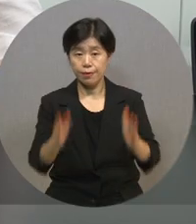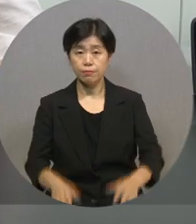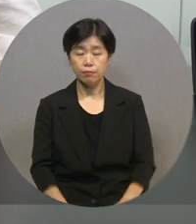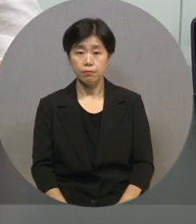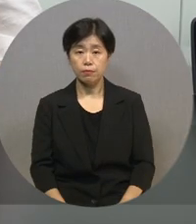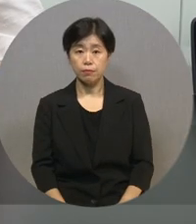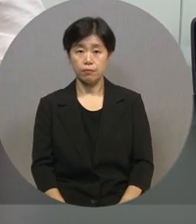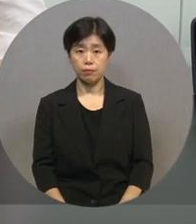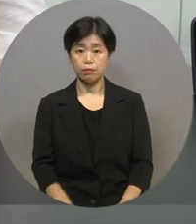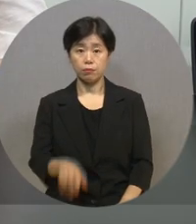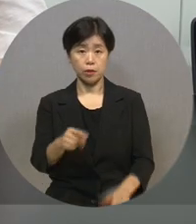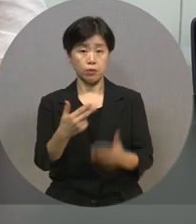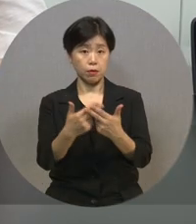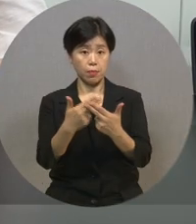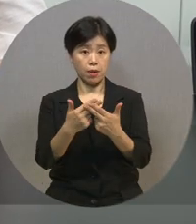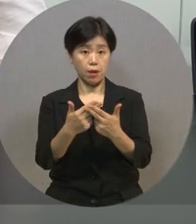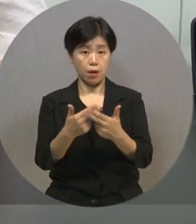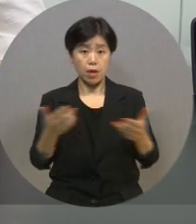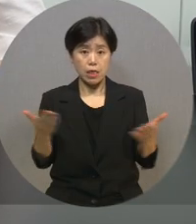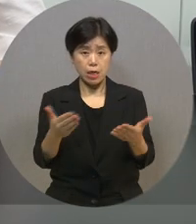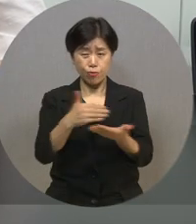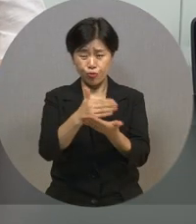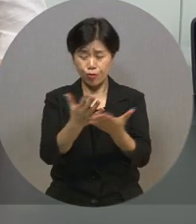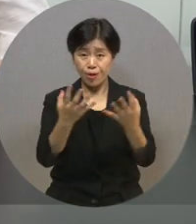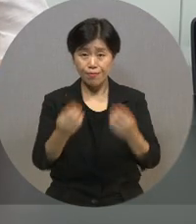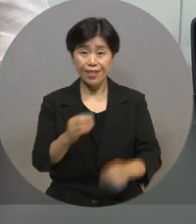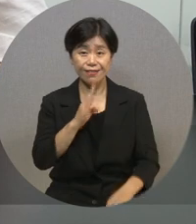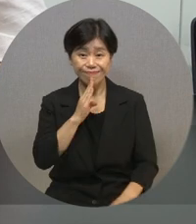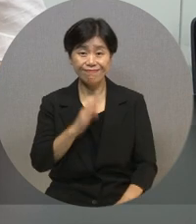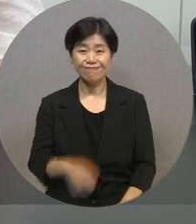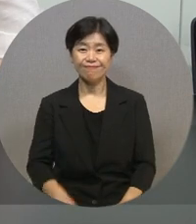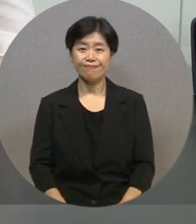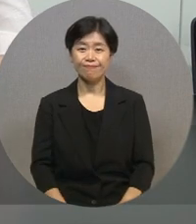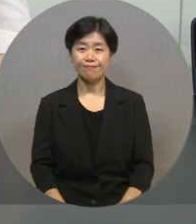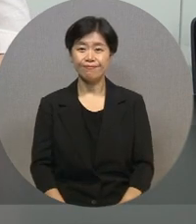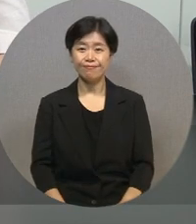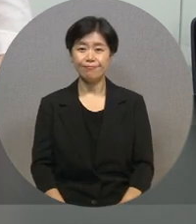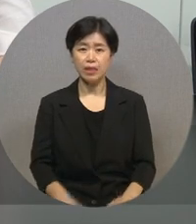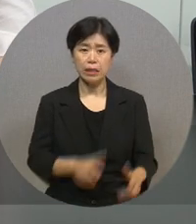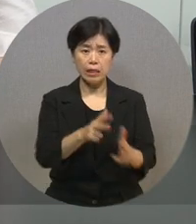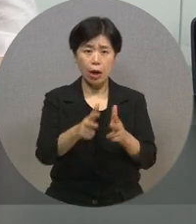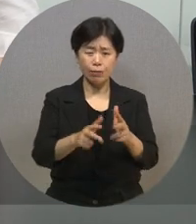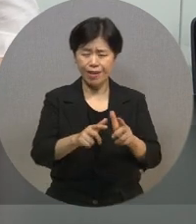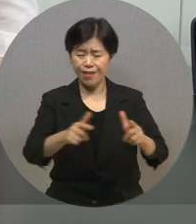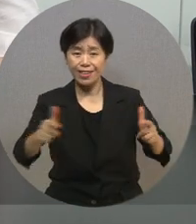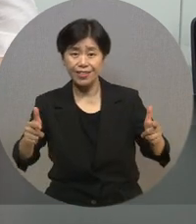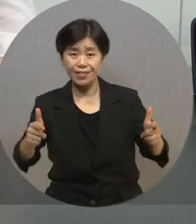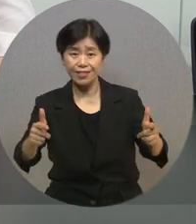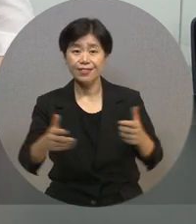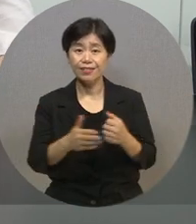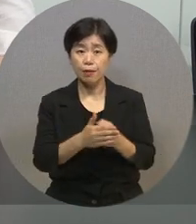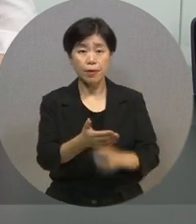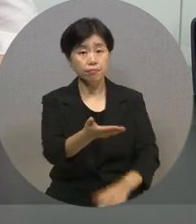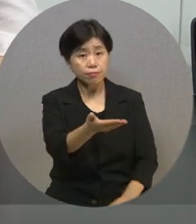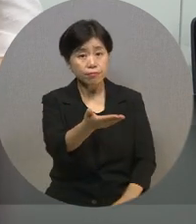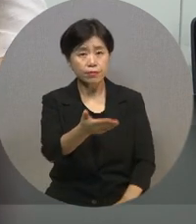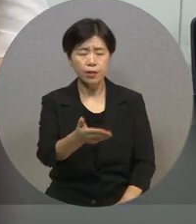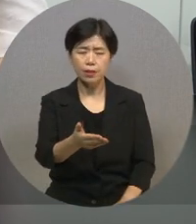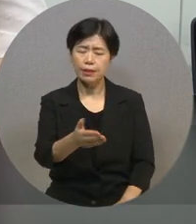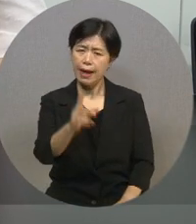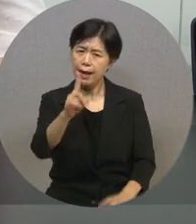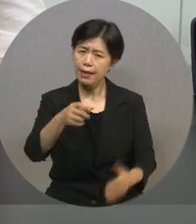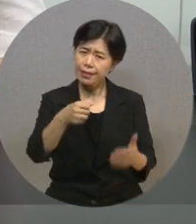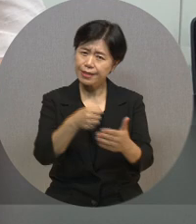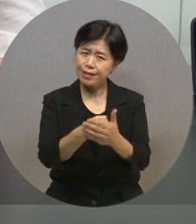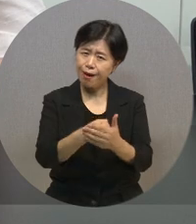들어보니까 재활협회가 하는 일이 굉장히 많아요. 네. 사업들이 많다 보니까 네. 총장님이 뽑기 힘들 것